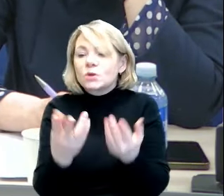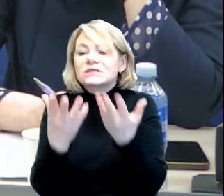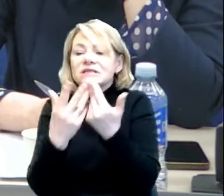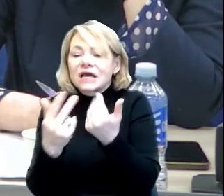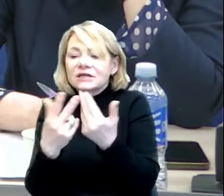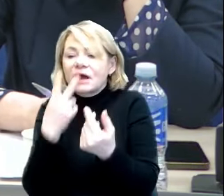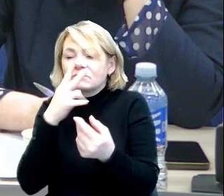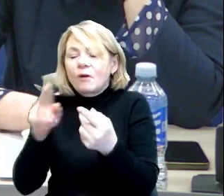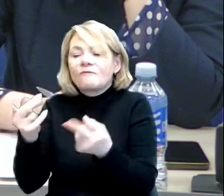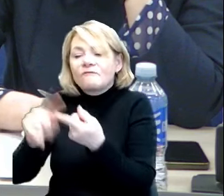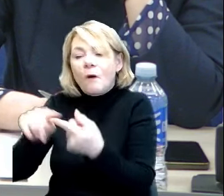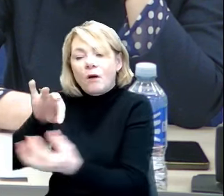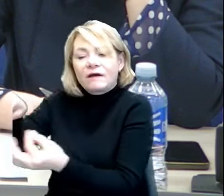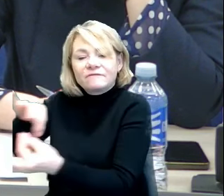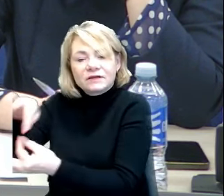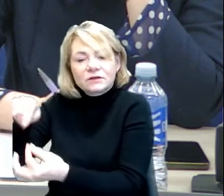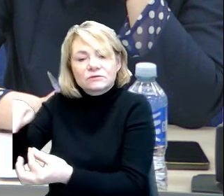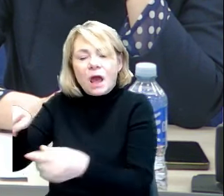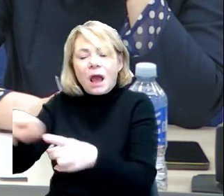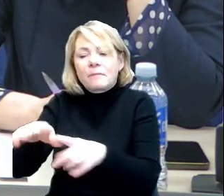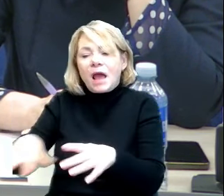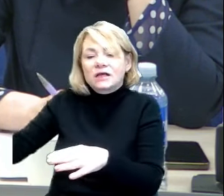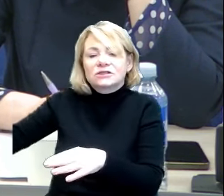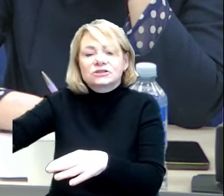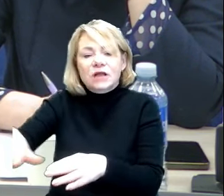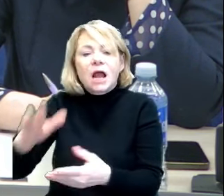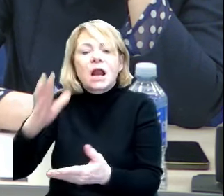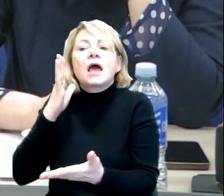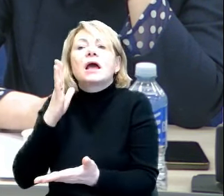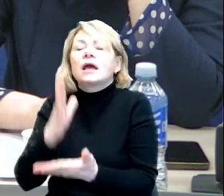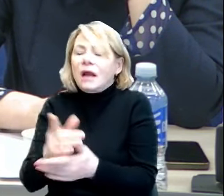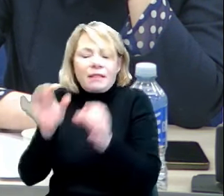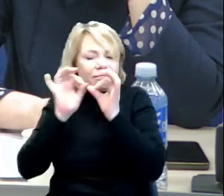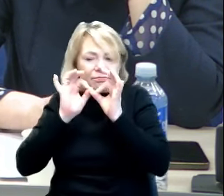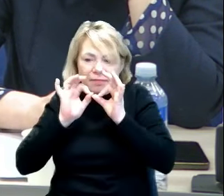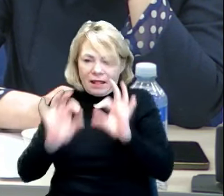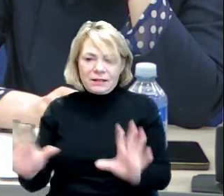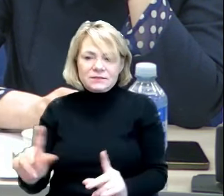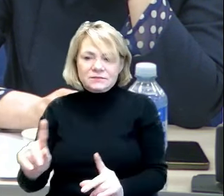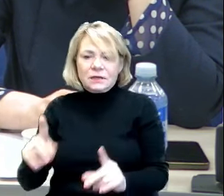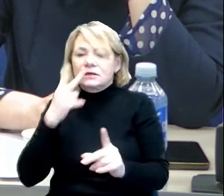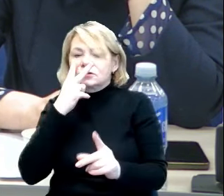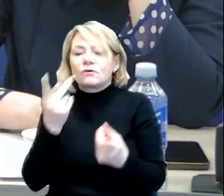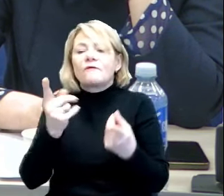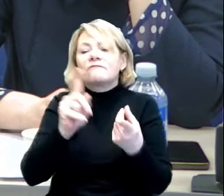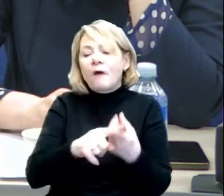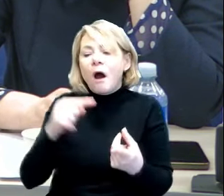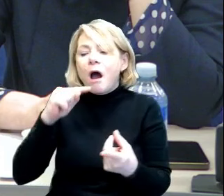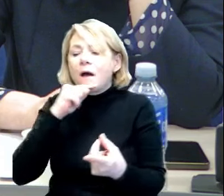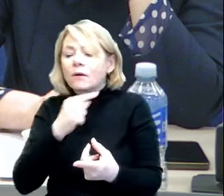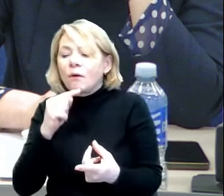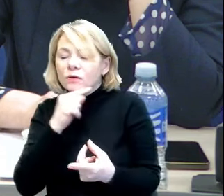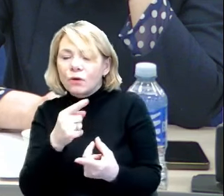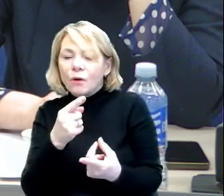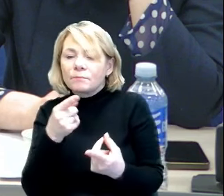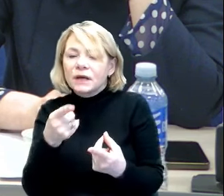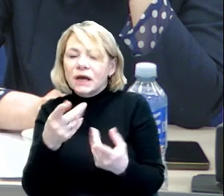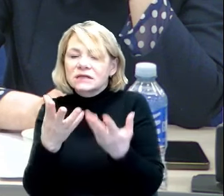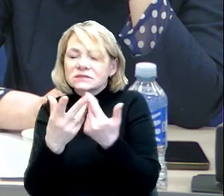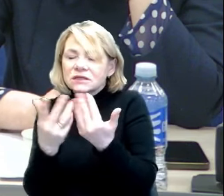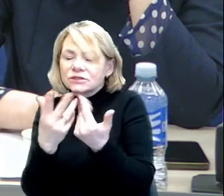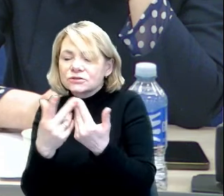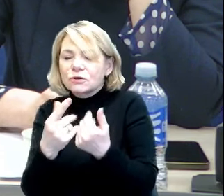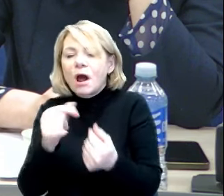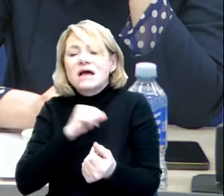kokią sudaro šitame aikštinė yra iš principo neteisingas pati ekonomika ekonominė logika skaičiuojant savikainą